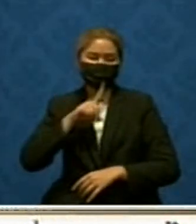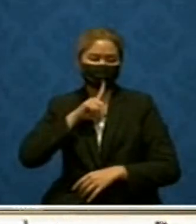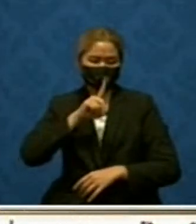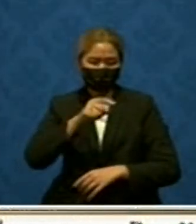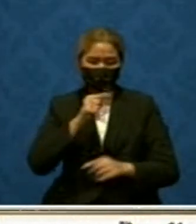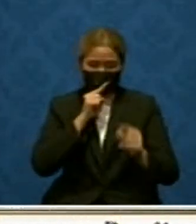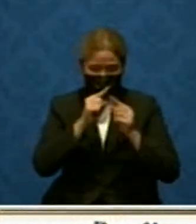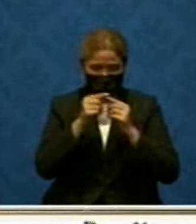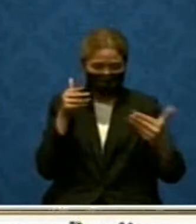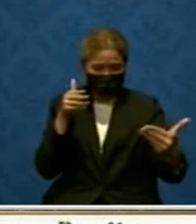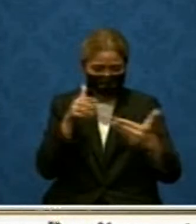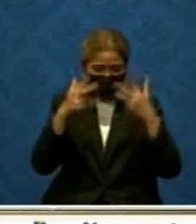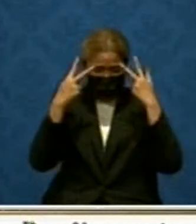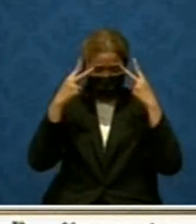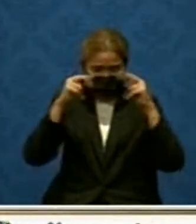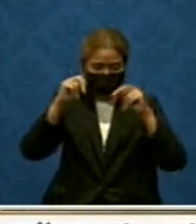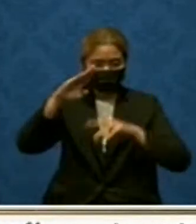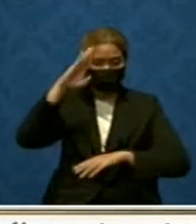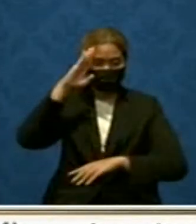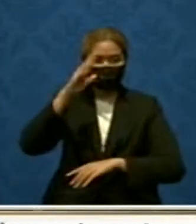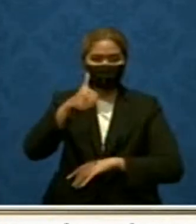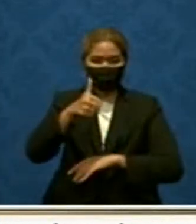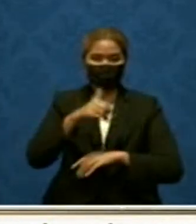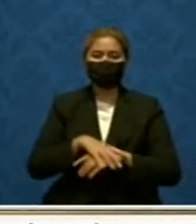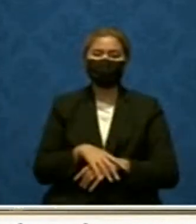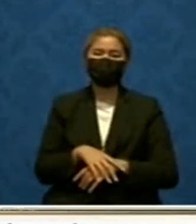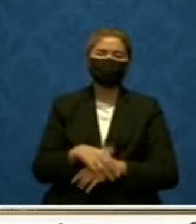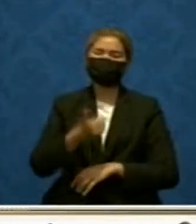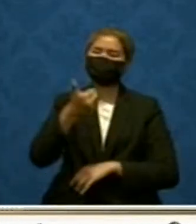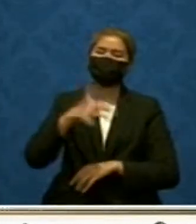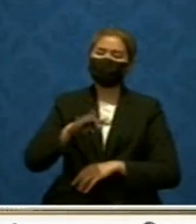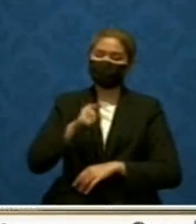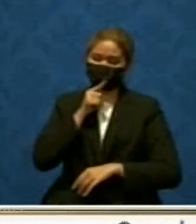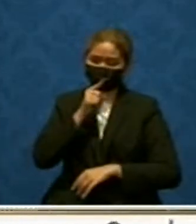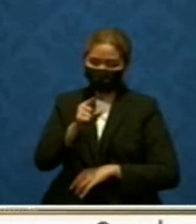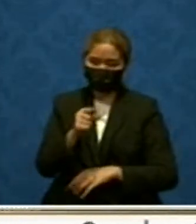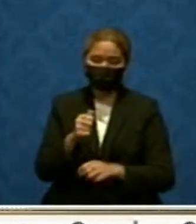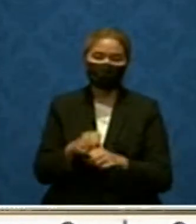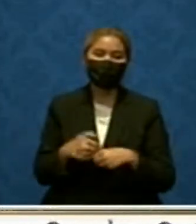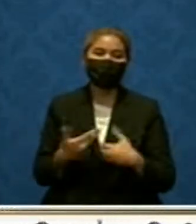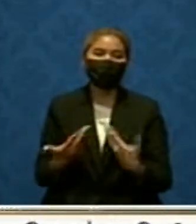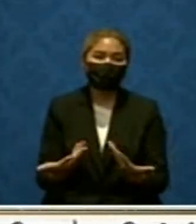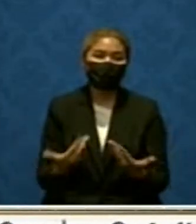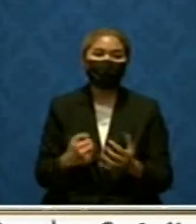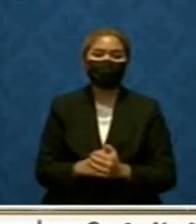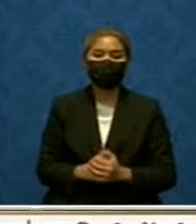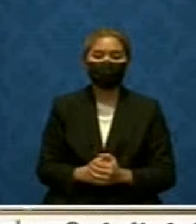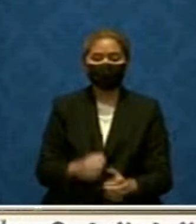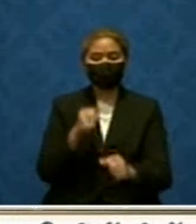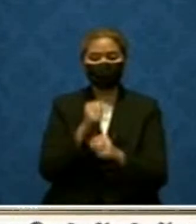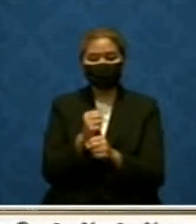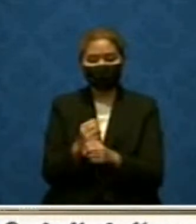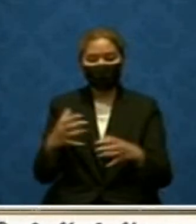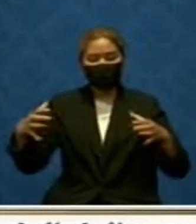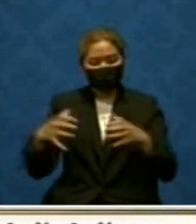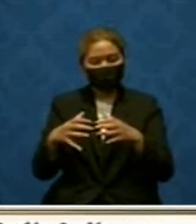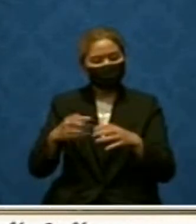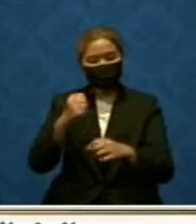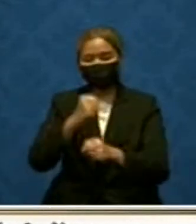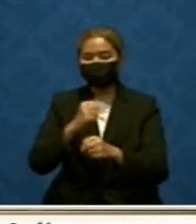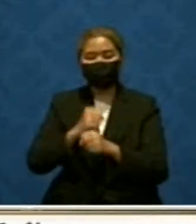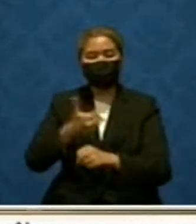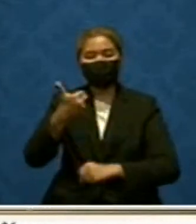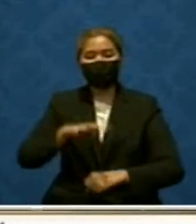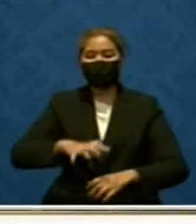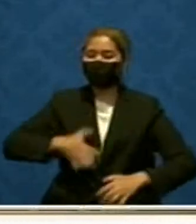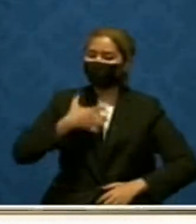พูดแก เดีแ นวดูใสยอยางวนี่อะไร ธรฐานครั ทำงานทีเวร์ก ทานยทำไม่ได้เลยเอาอารมณไปที่ตงในกประธศ